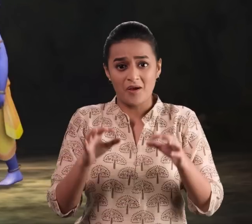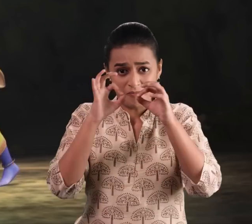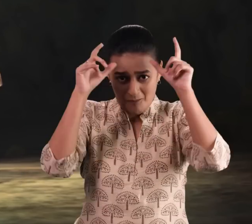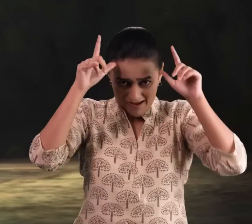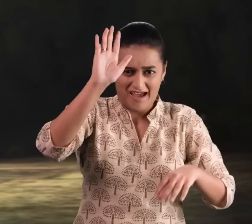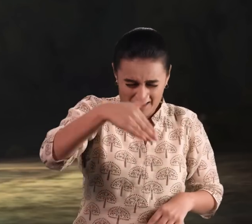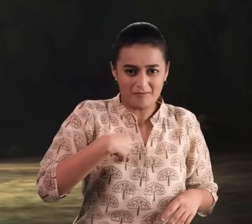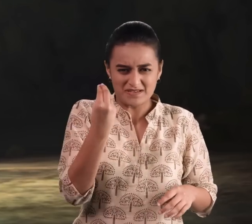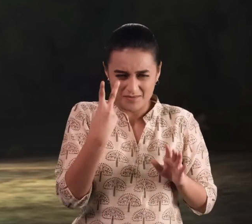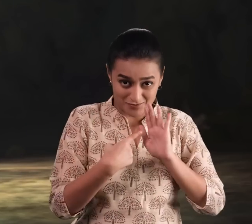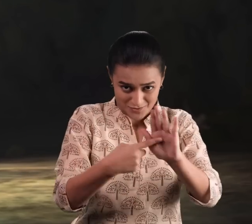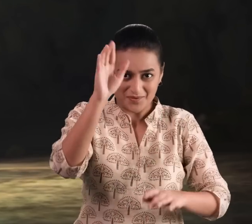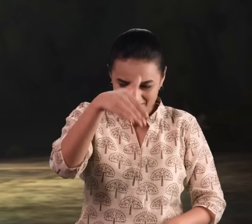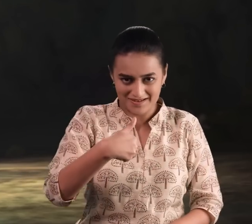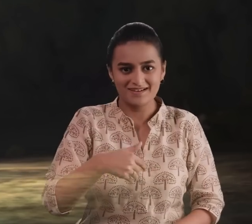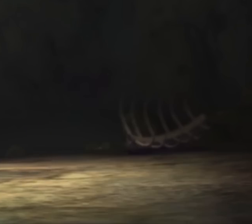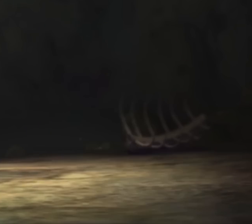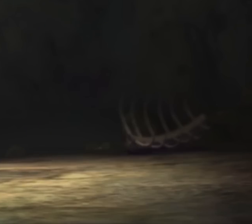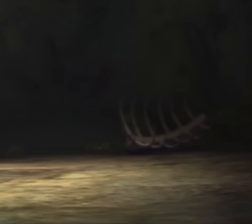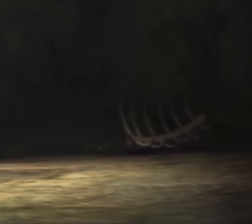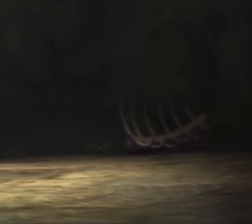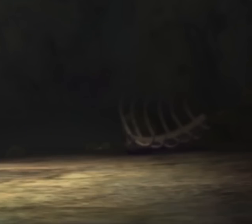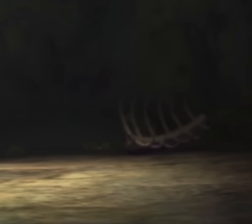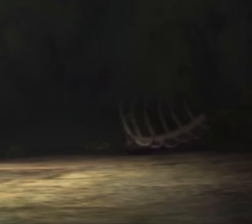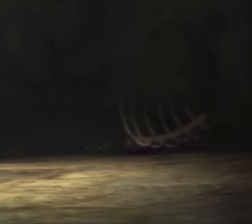आओ बहुला, मैं तुम्हें कुछ दिखाता हूँ।